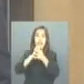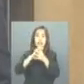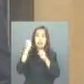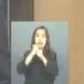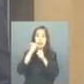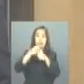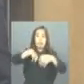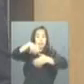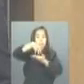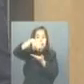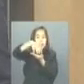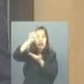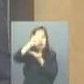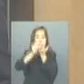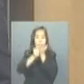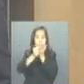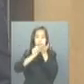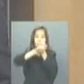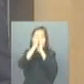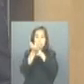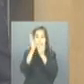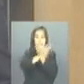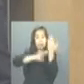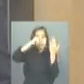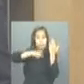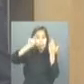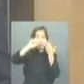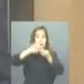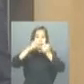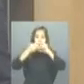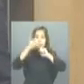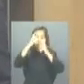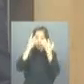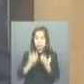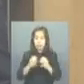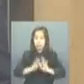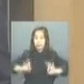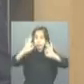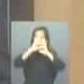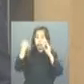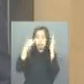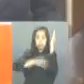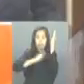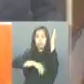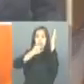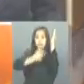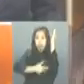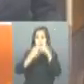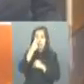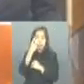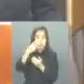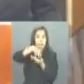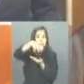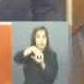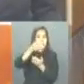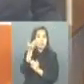ทศไทยโดยประเด็นสำคัญยังอยู่ที่ปัญหา3จังหวัดชายแดนภาคใต้และแผนพัฒนาซาวเทิร์นซีบอร์ดติดตามได้จากคุณดวงดาวอิสริยะรายงาน